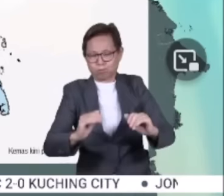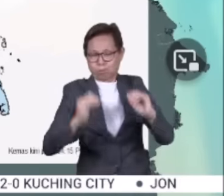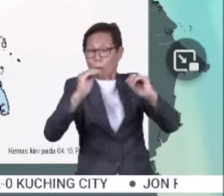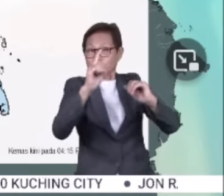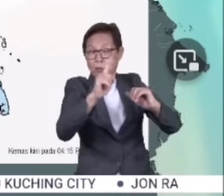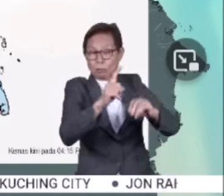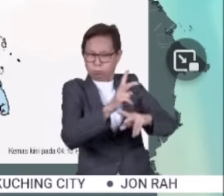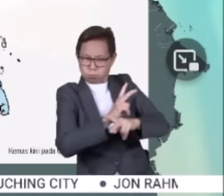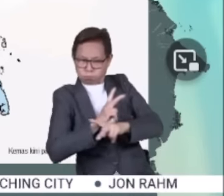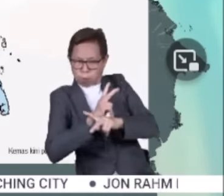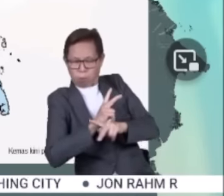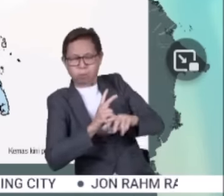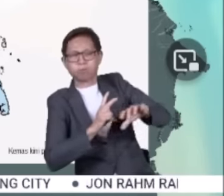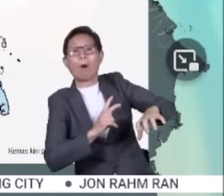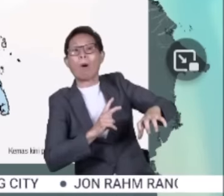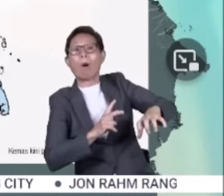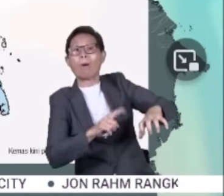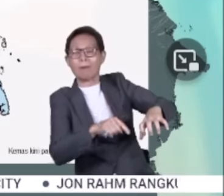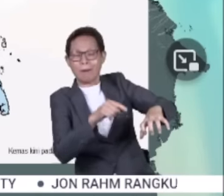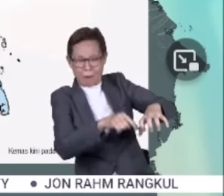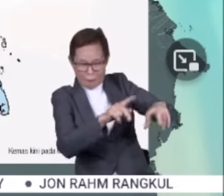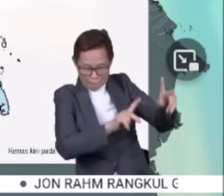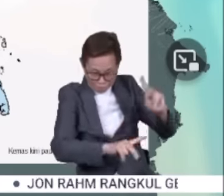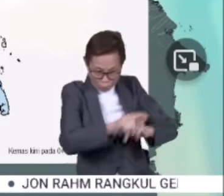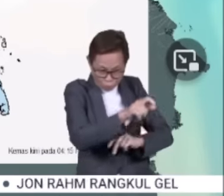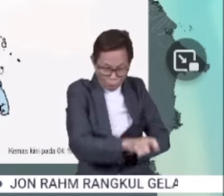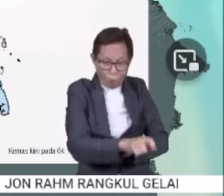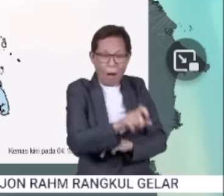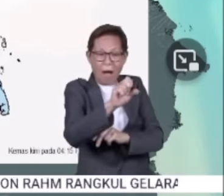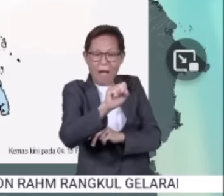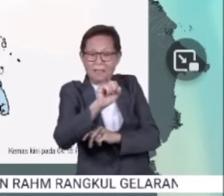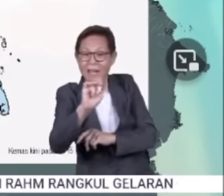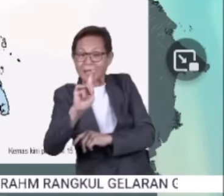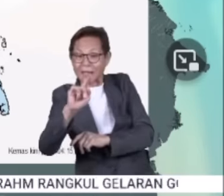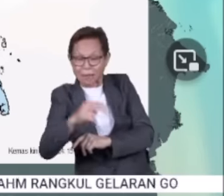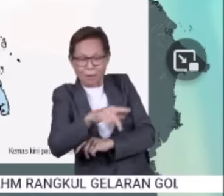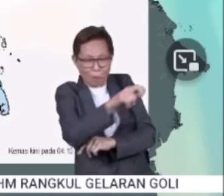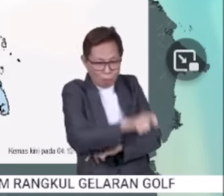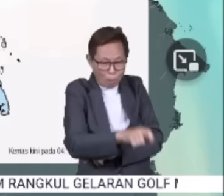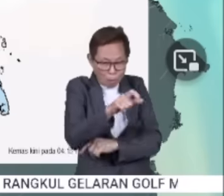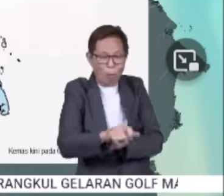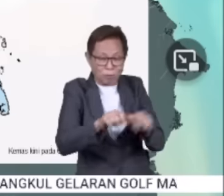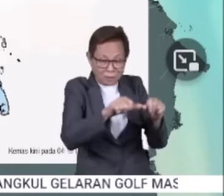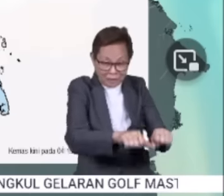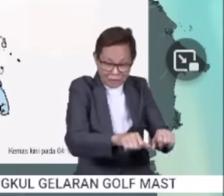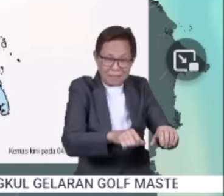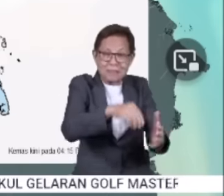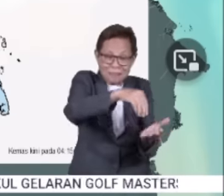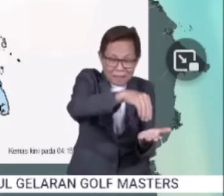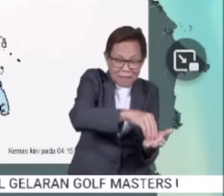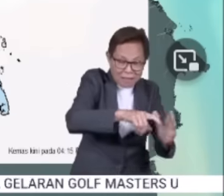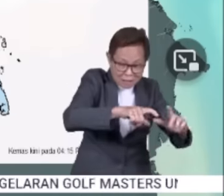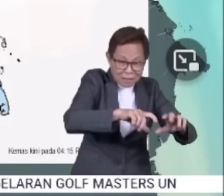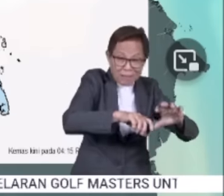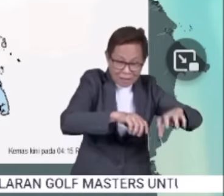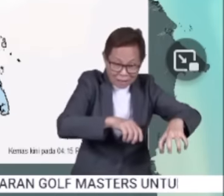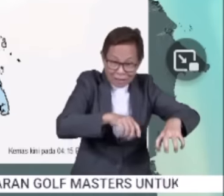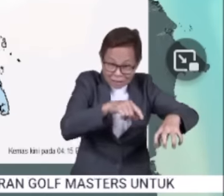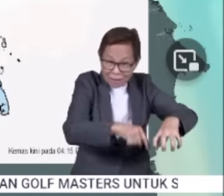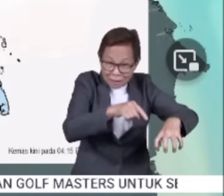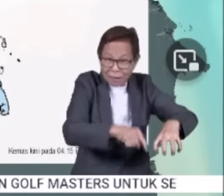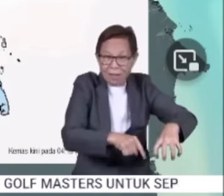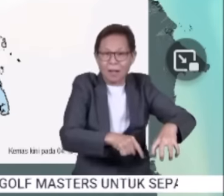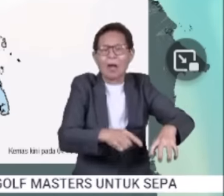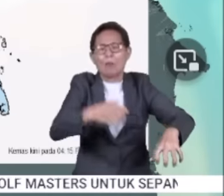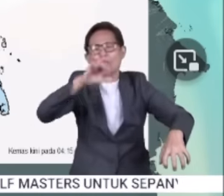tahap berjaga-jaga. Oleh itu, penduduk setempat diminta untuk sentiasa minum air dengan secukupnya dan kurangkan